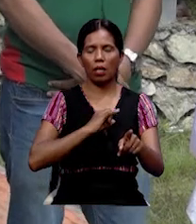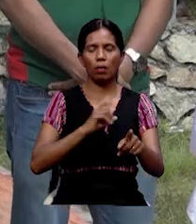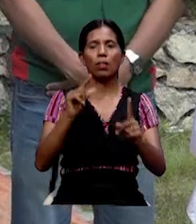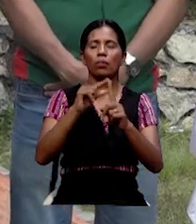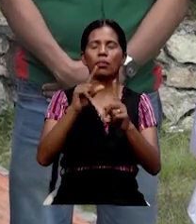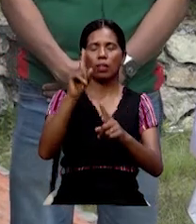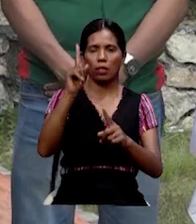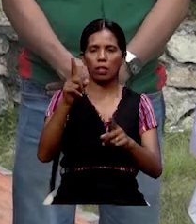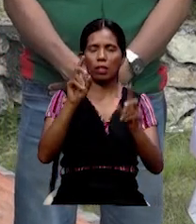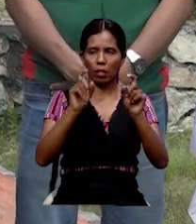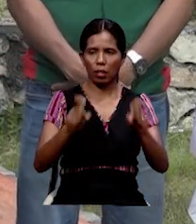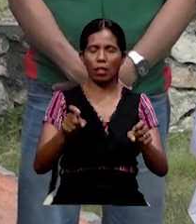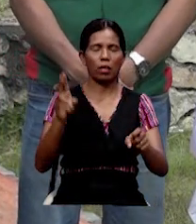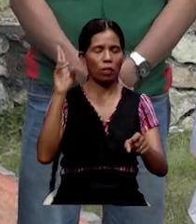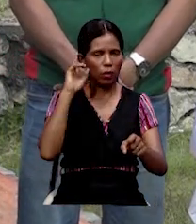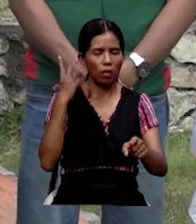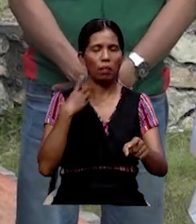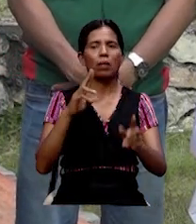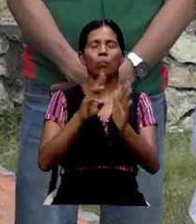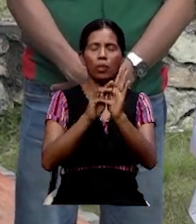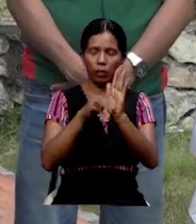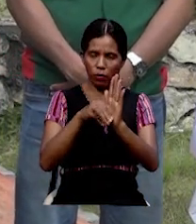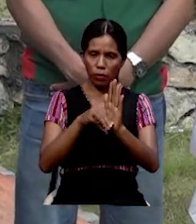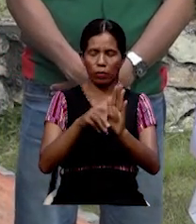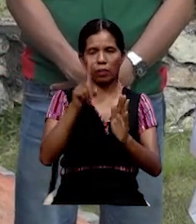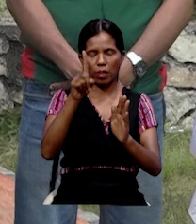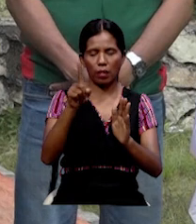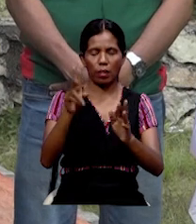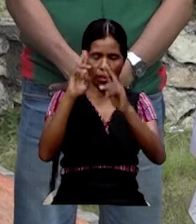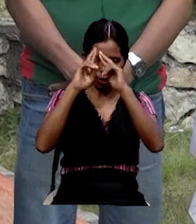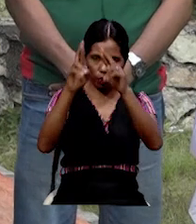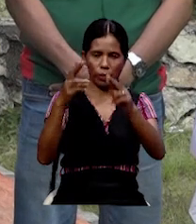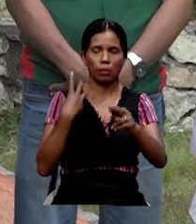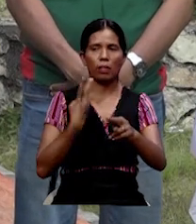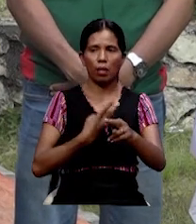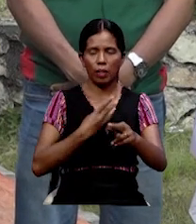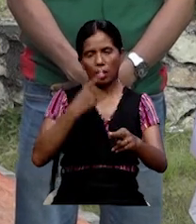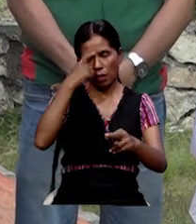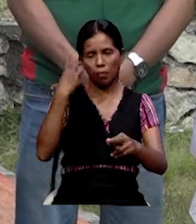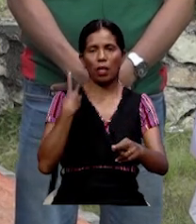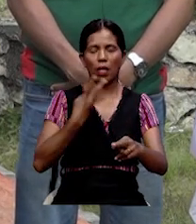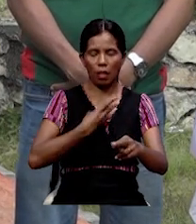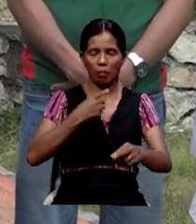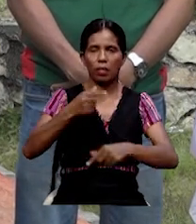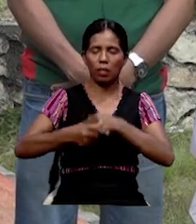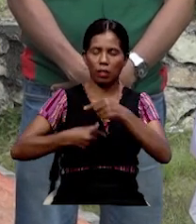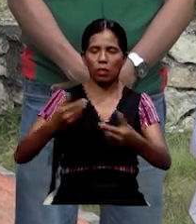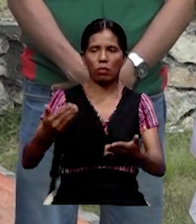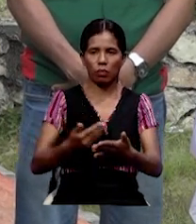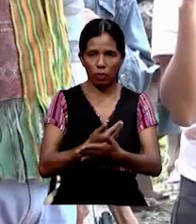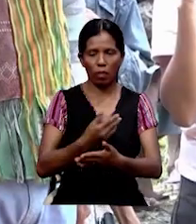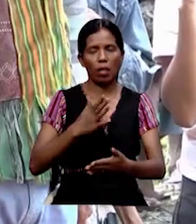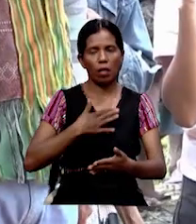det? Tingerona ami minitu ida mos. Respeta mos ami tamba ami mezer sanfong. Ida nene dahuni politik, iya rai